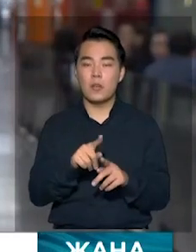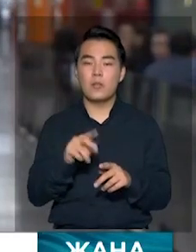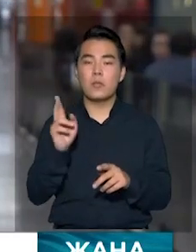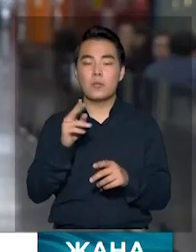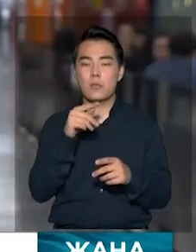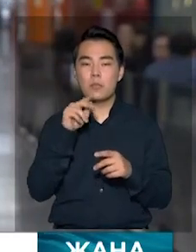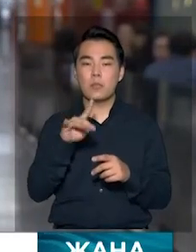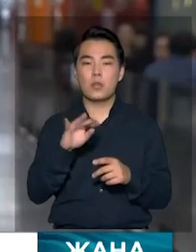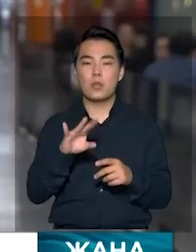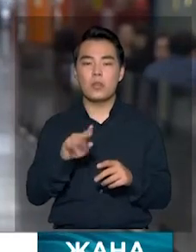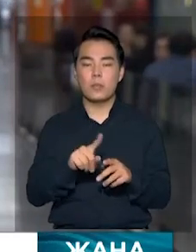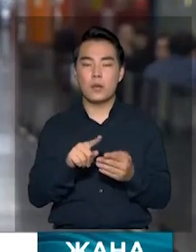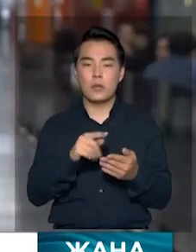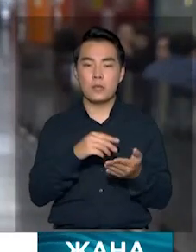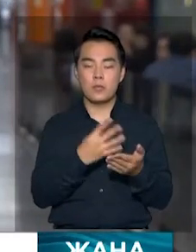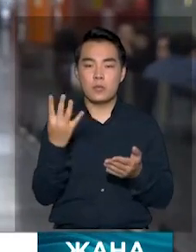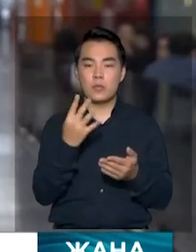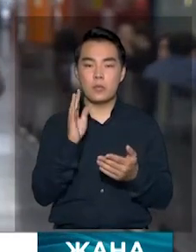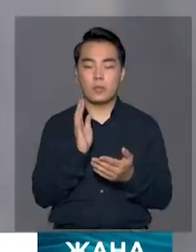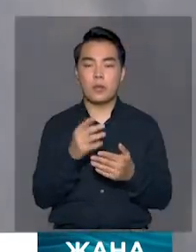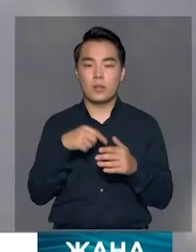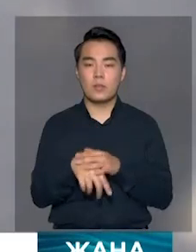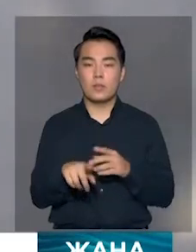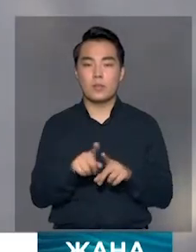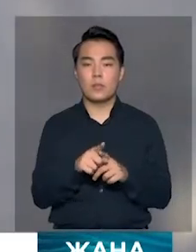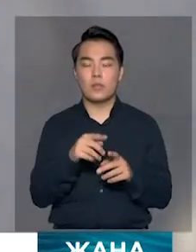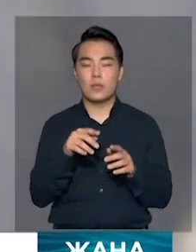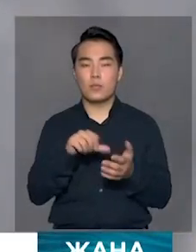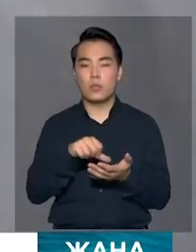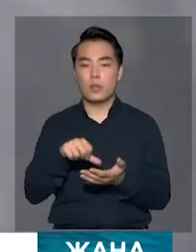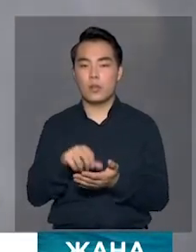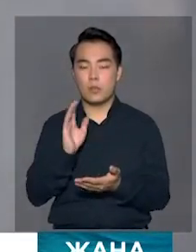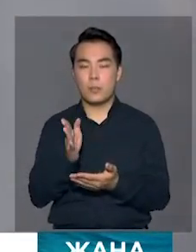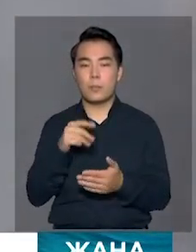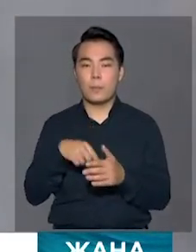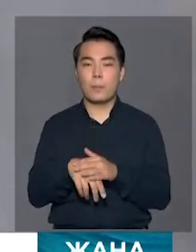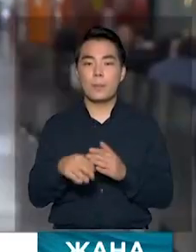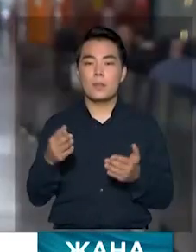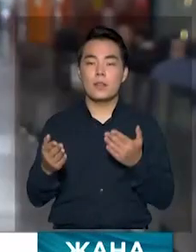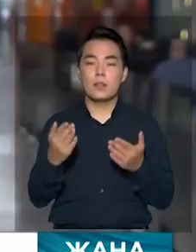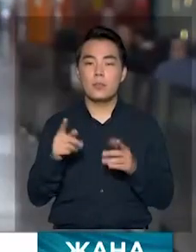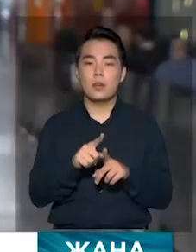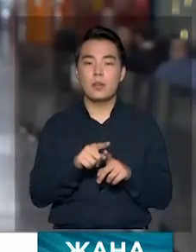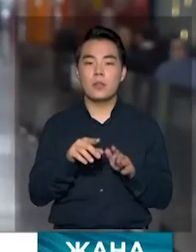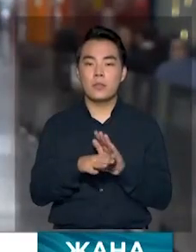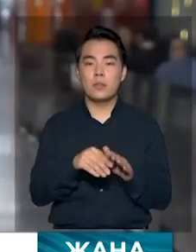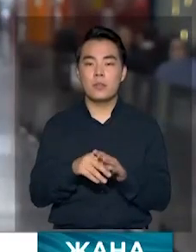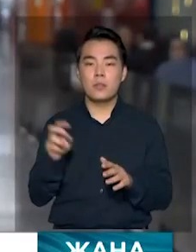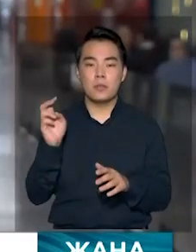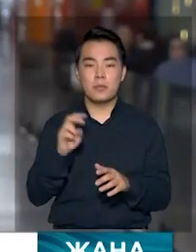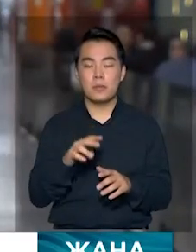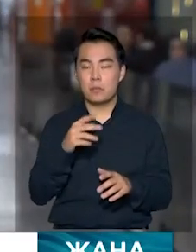ол сіз мемлекеттің осы басқаруына қатысып отырсыз. Ал егерде келмей, түкістемей, сонан кейін